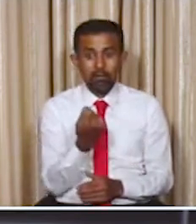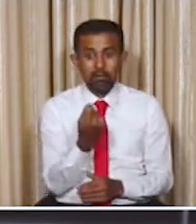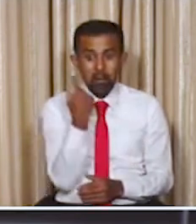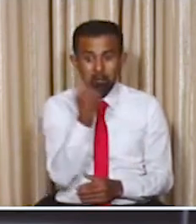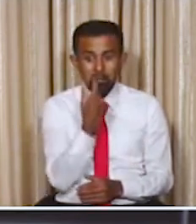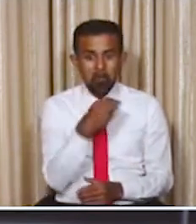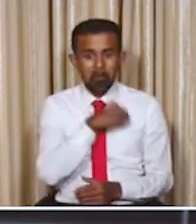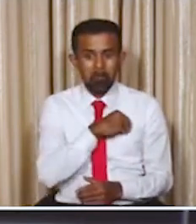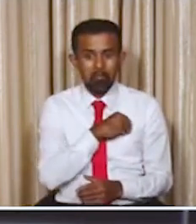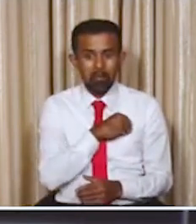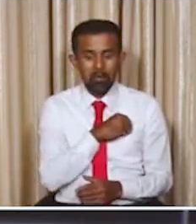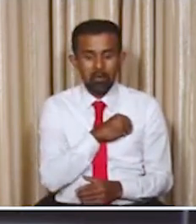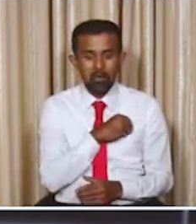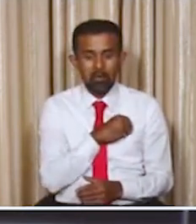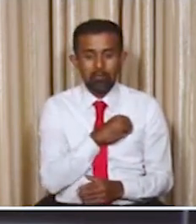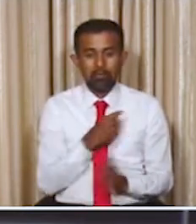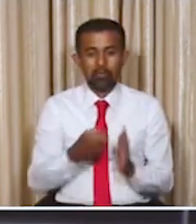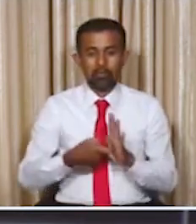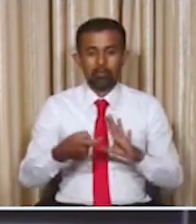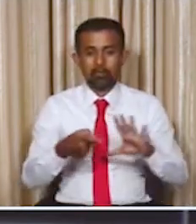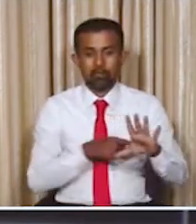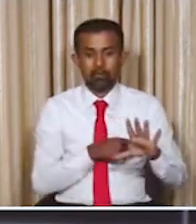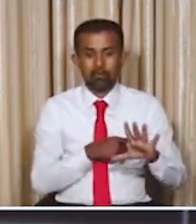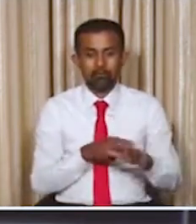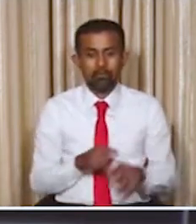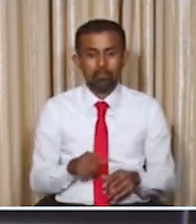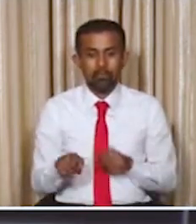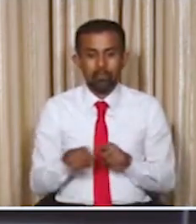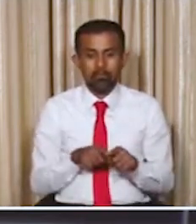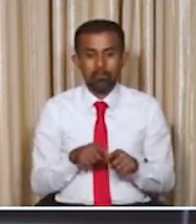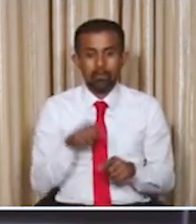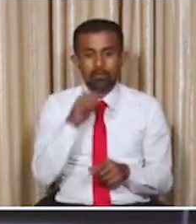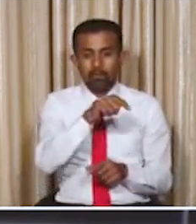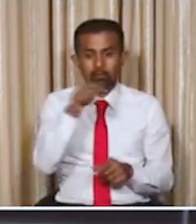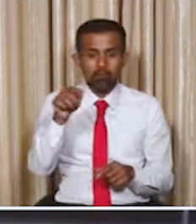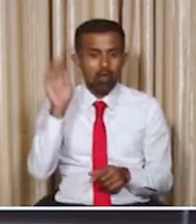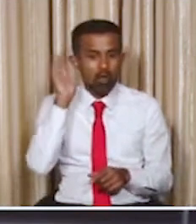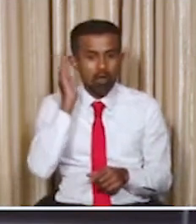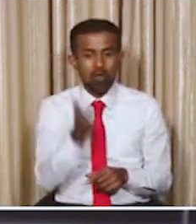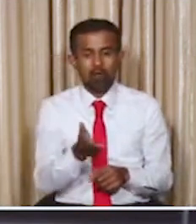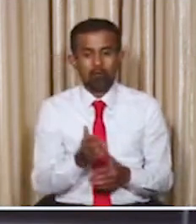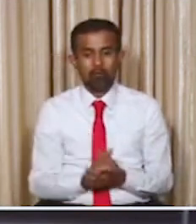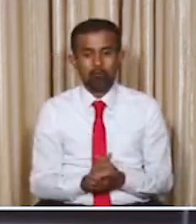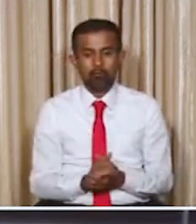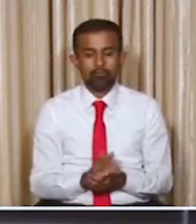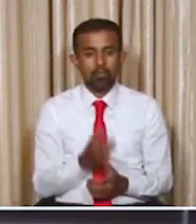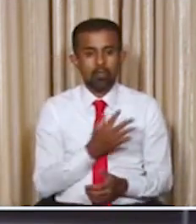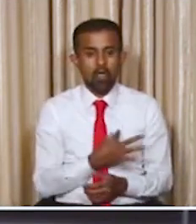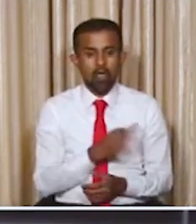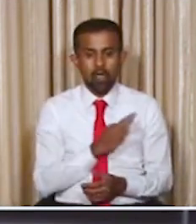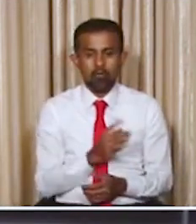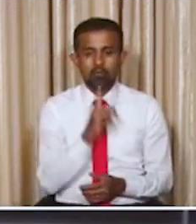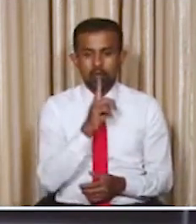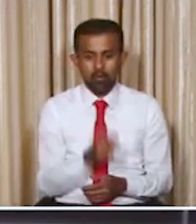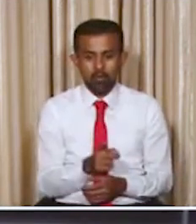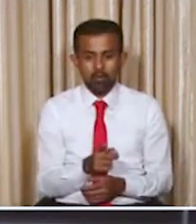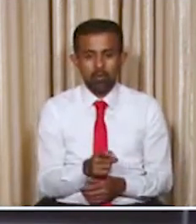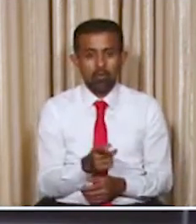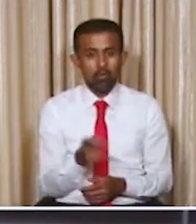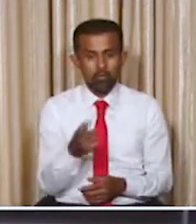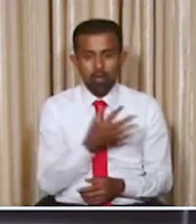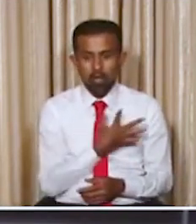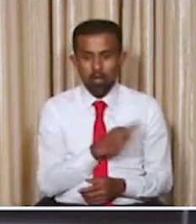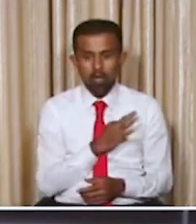හොයාගන්න. ඒක තමයි ඒ කරන්න හදන්නේ. ඒ වගේ ගිහිල්ලා එක එක තැන් වලින් ඒ වහනවා. ඉතින් උන්වහන්සේට මට කියන්න තියෙන්නේ ඔබ